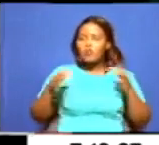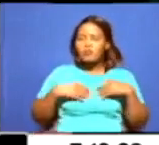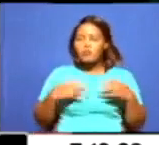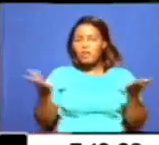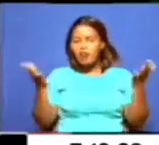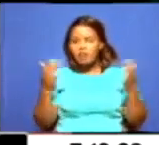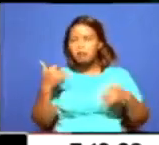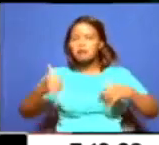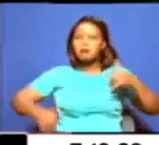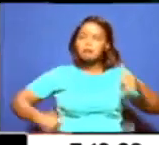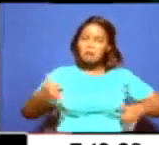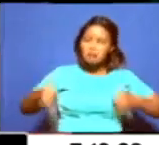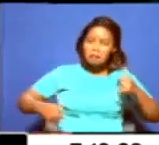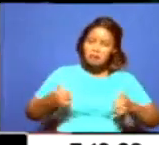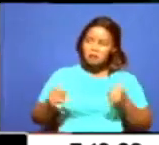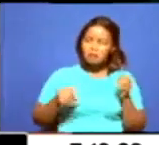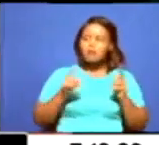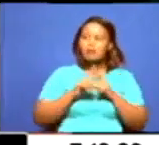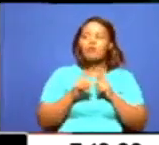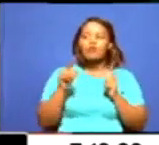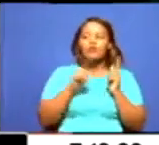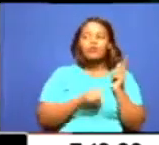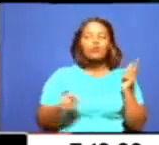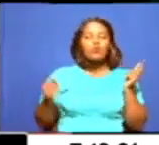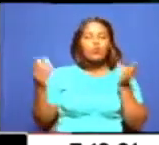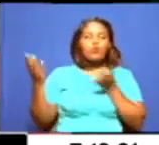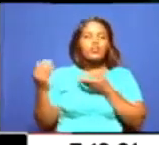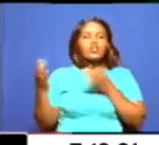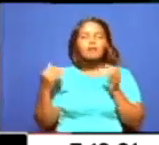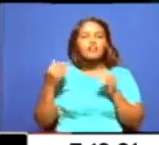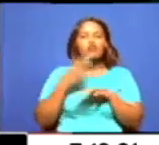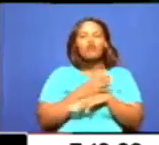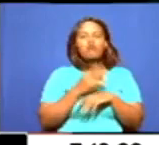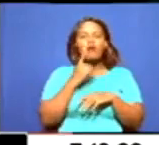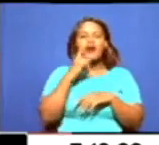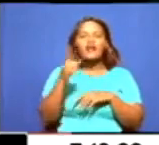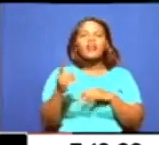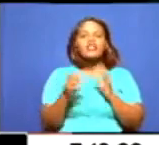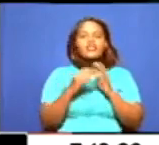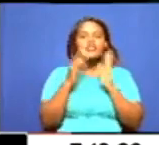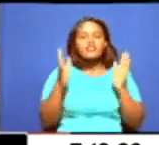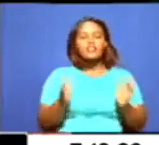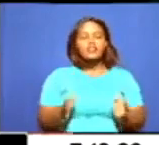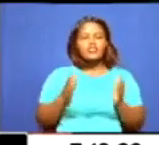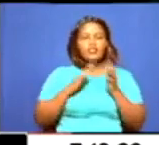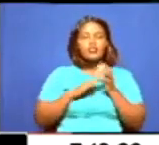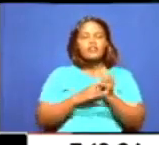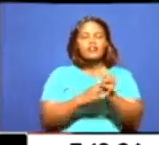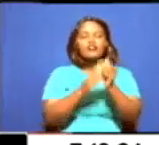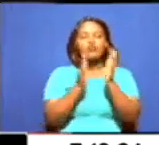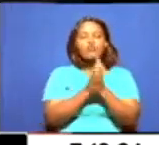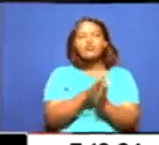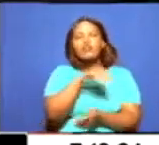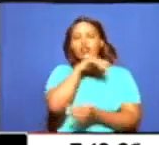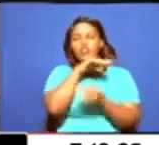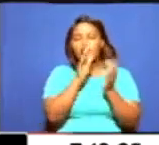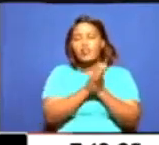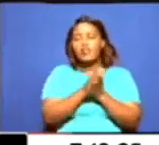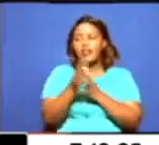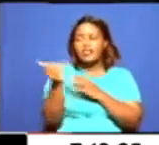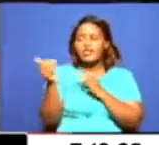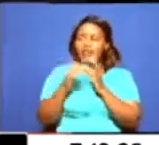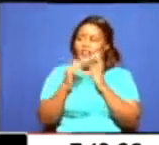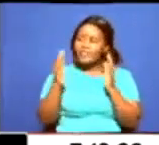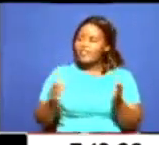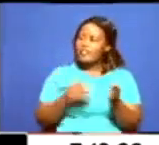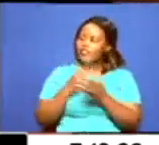na viongozi tuna expect hapa kama wajumbe zaidi ya 100 tukiongozwa na Prime Minister na viongozi wengine wa hapa kwetu Murang'a. Asante. Na